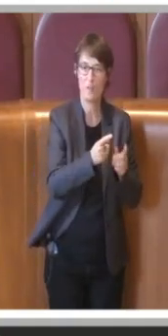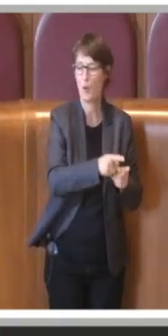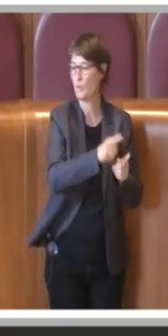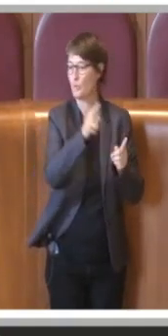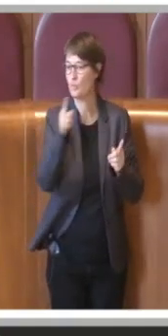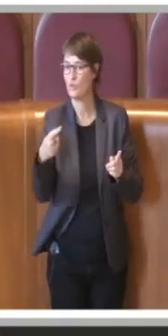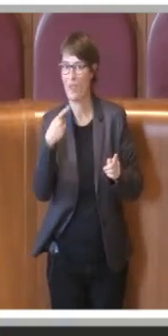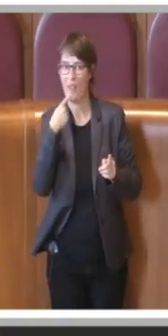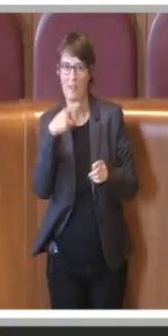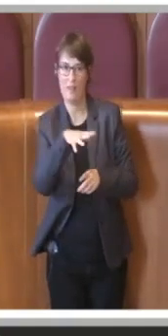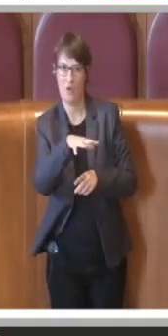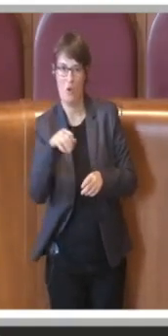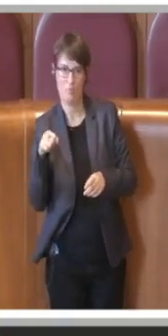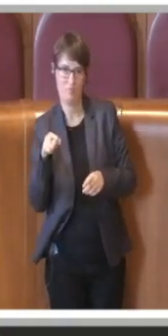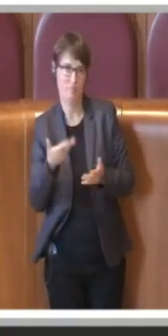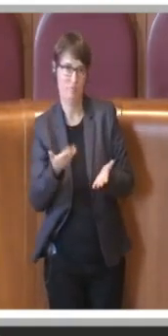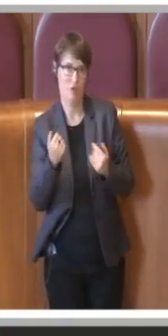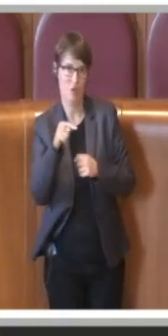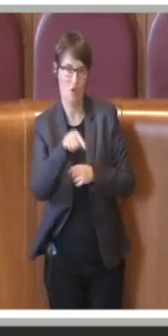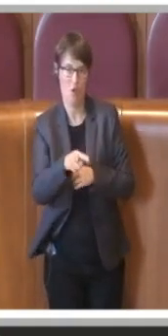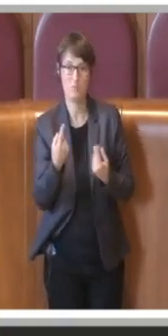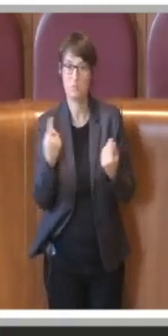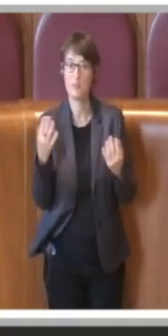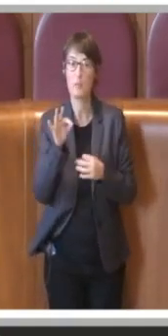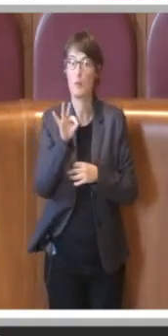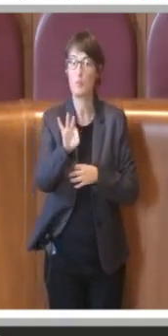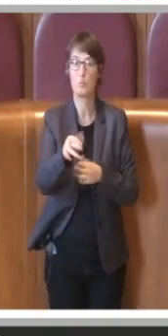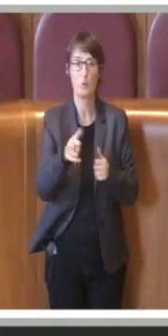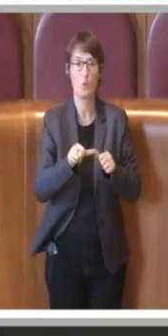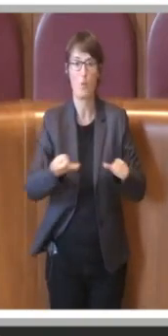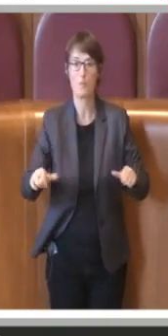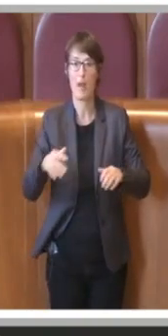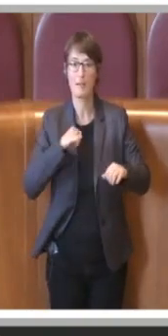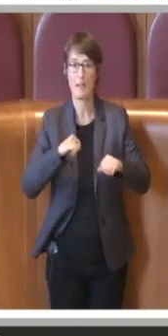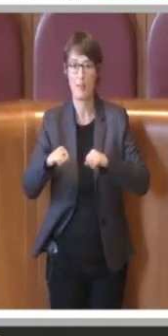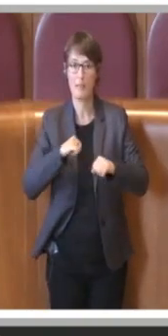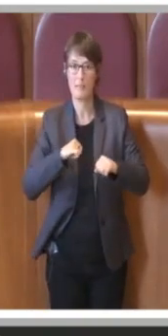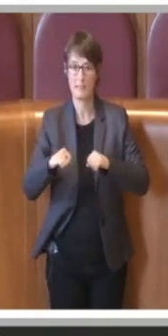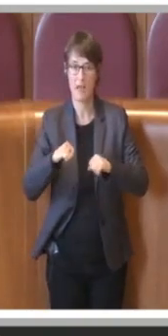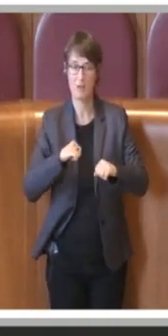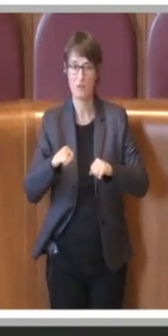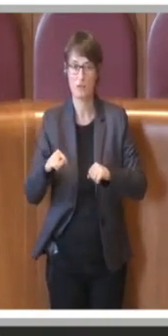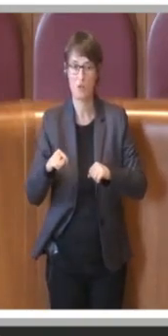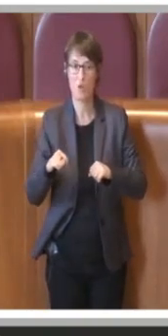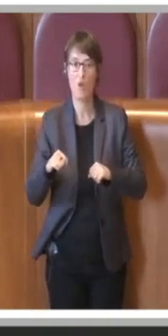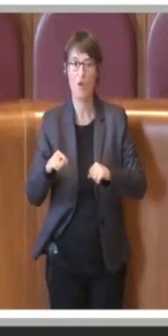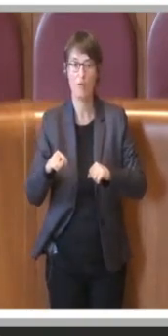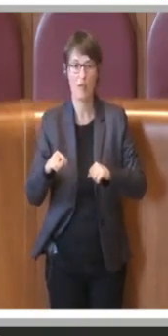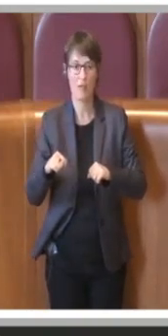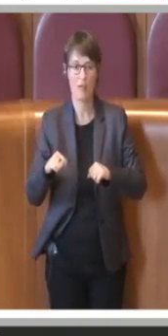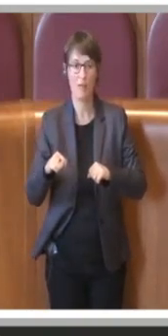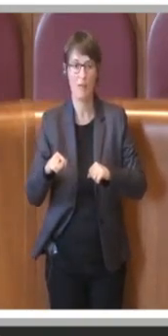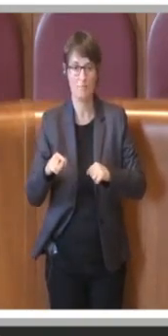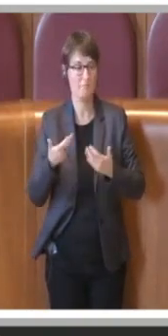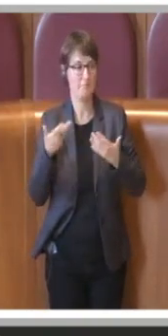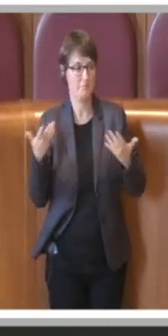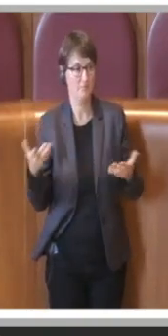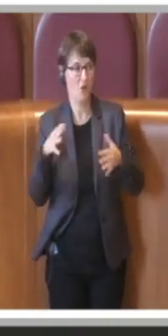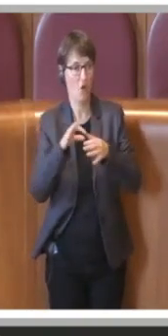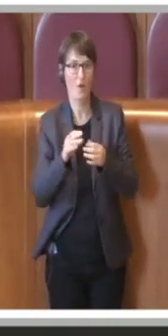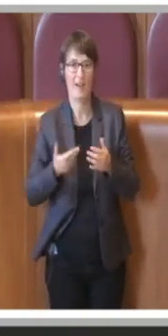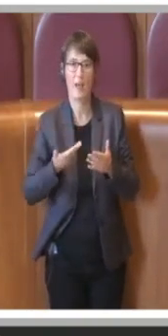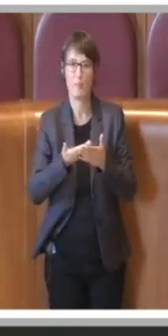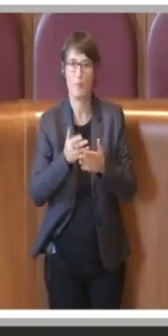principi cardine, insomma, di questa amministrazione, che ritroveremo poi anche in un'altra delle proposte che poi approderà in aula e che è già